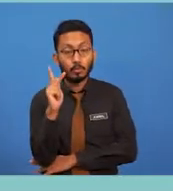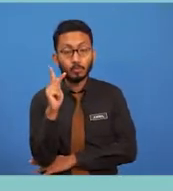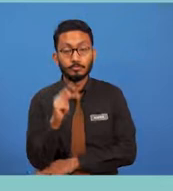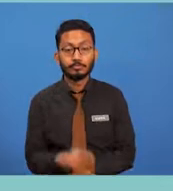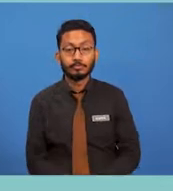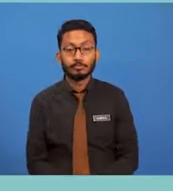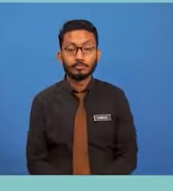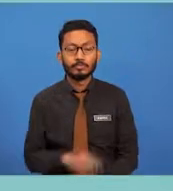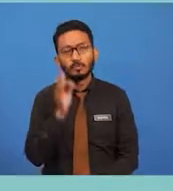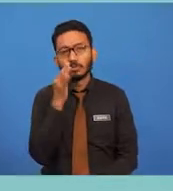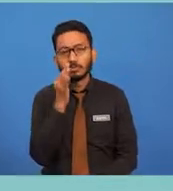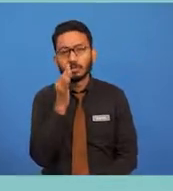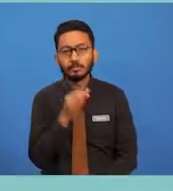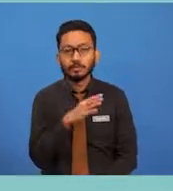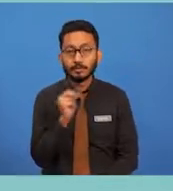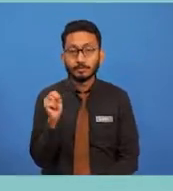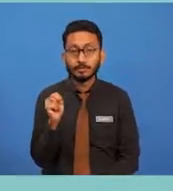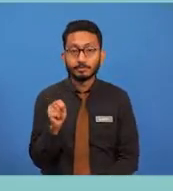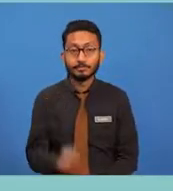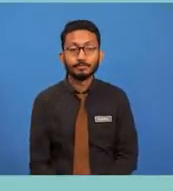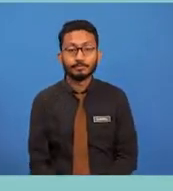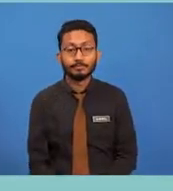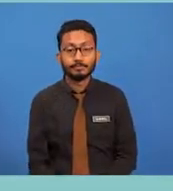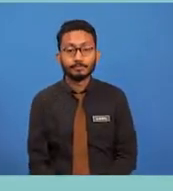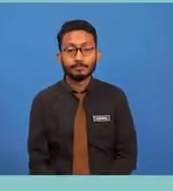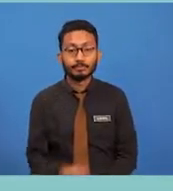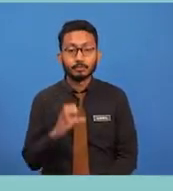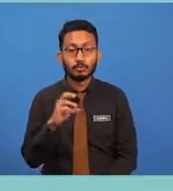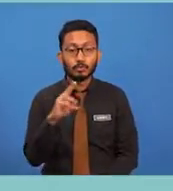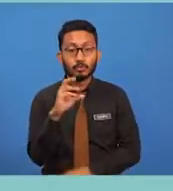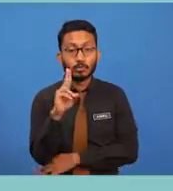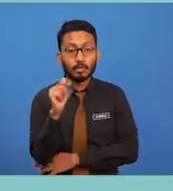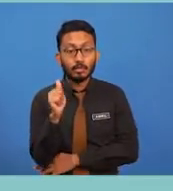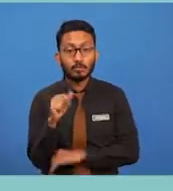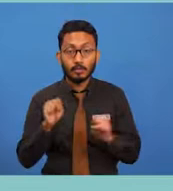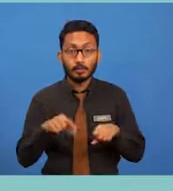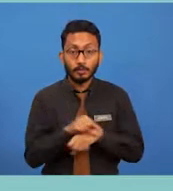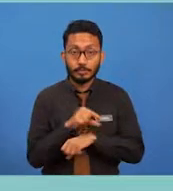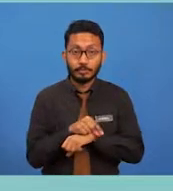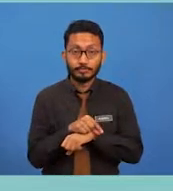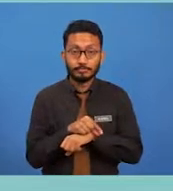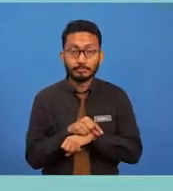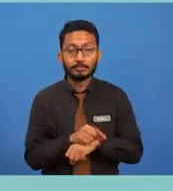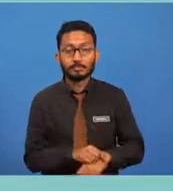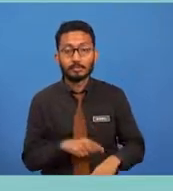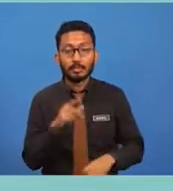Nampak sedap kan? Cuka juga boleh digunakan sebagai pengawet.